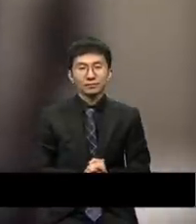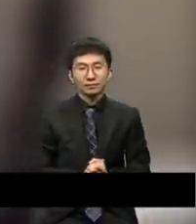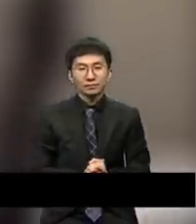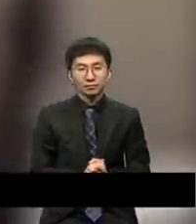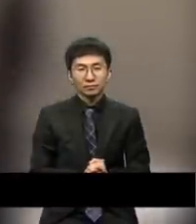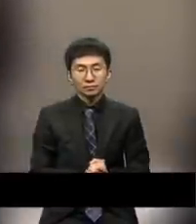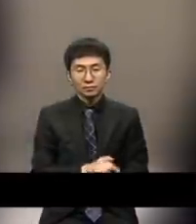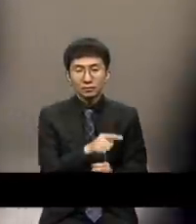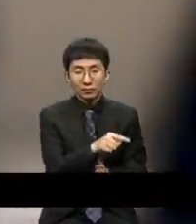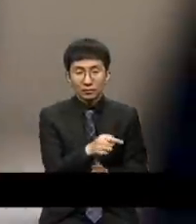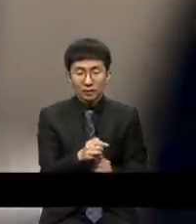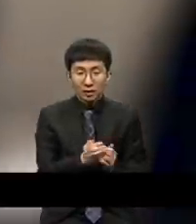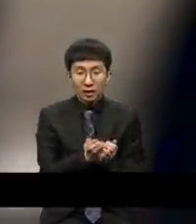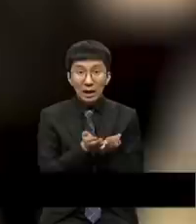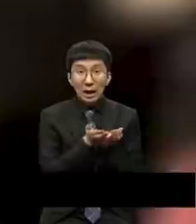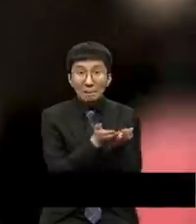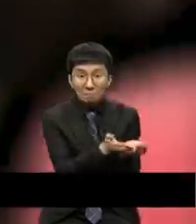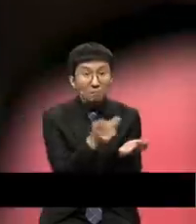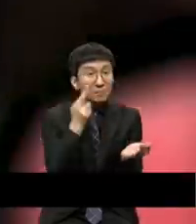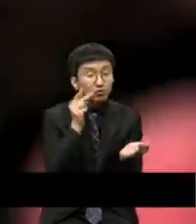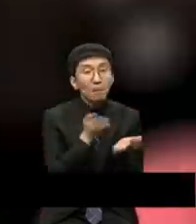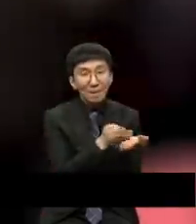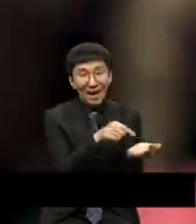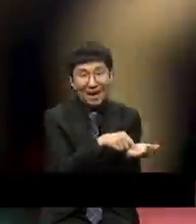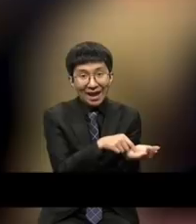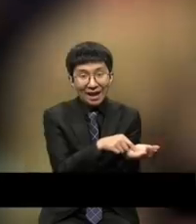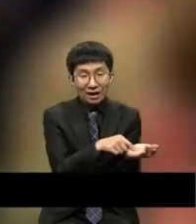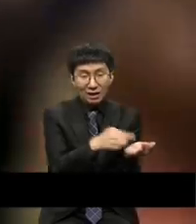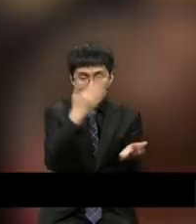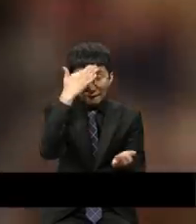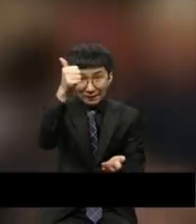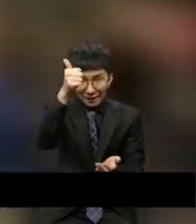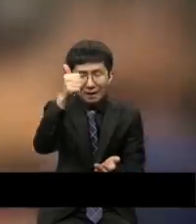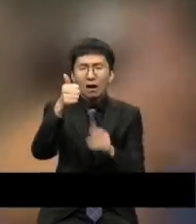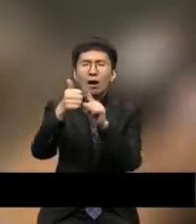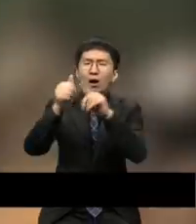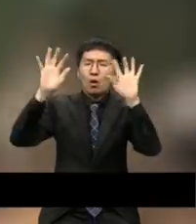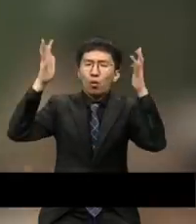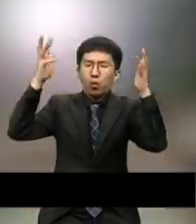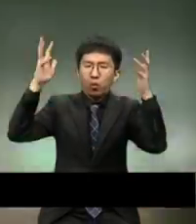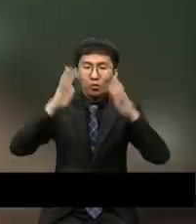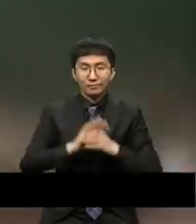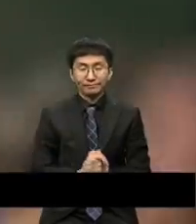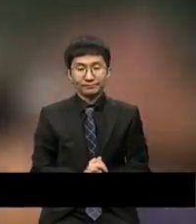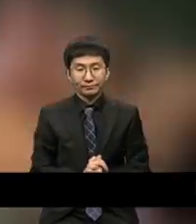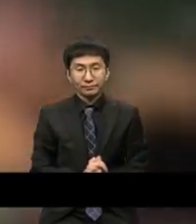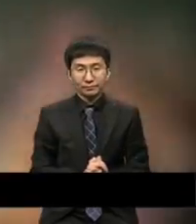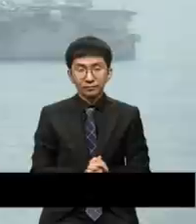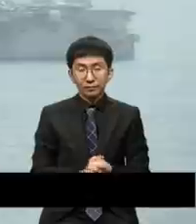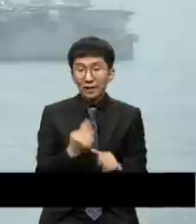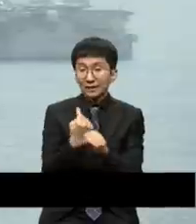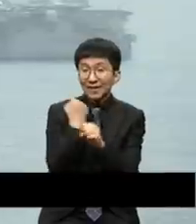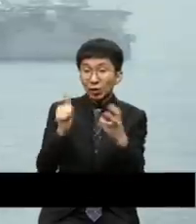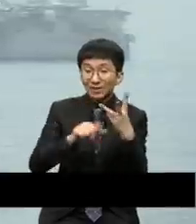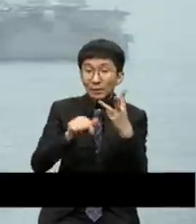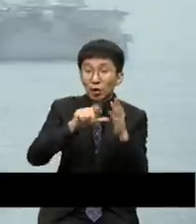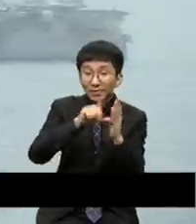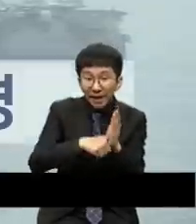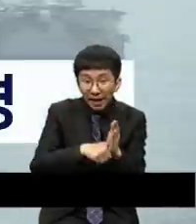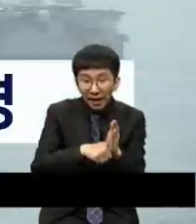경질된 핵 항공모함 루스벨트호의 함장을 승조원들이 박수로 배웅합니다. 지난해 3월 작전